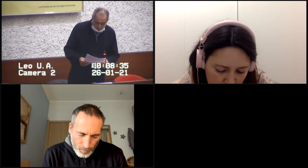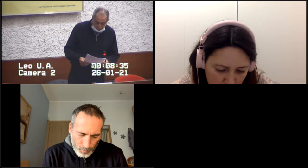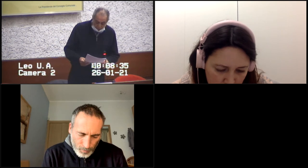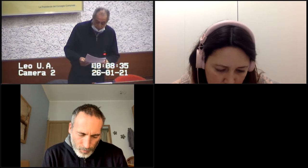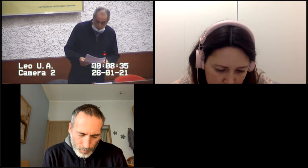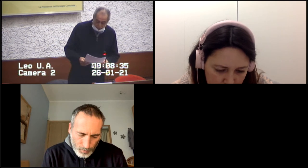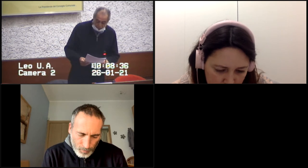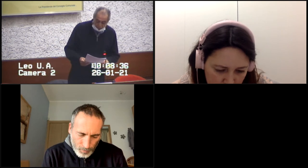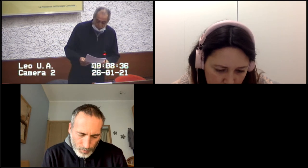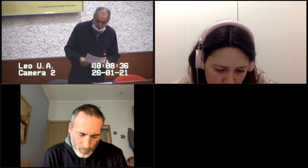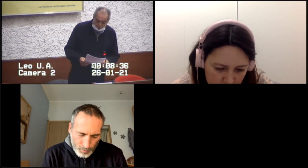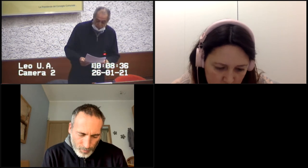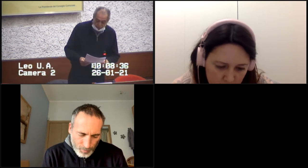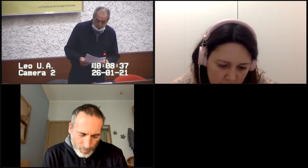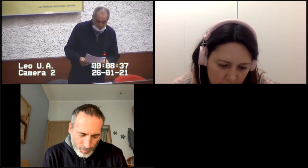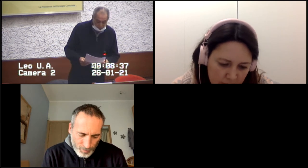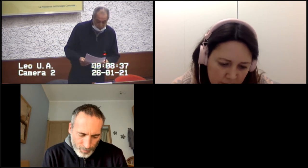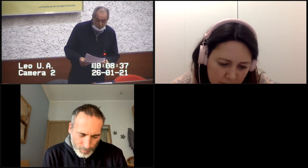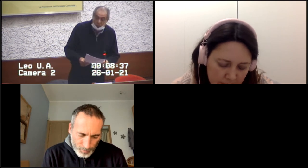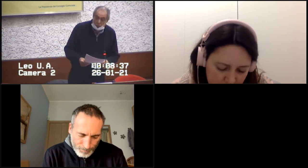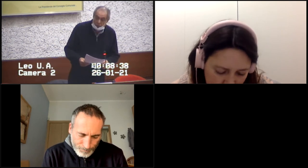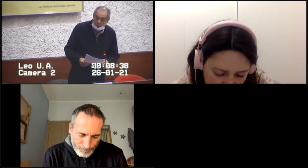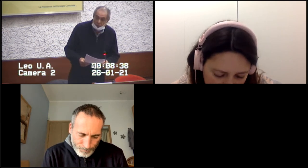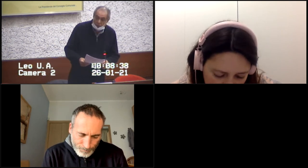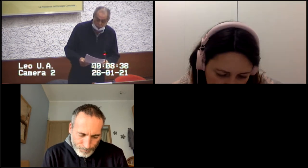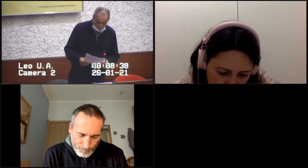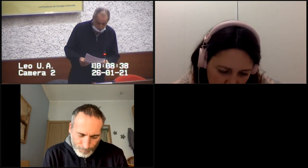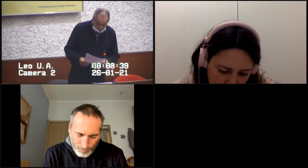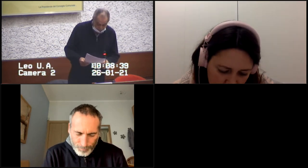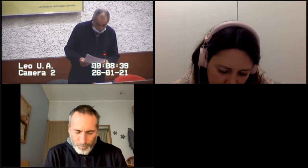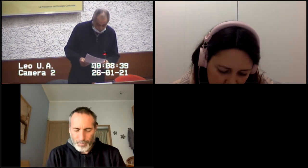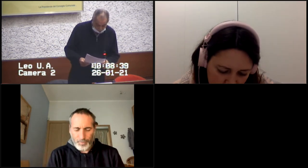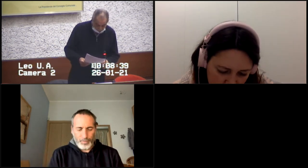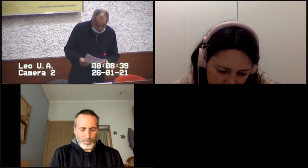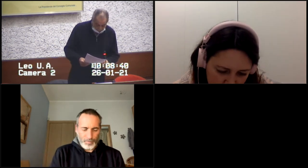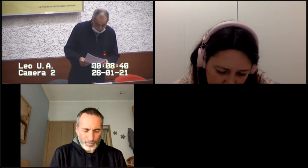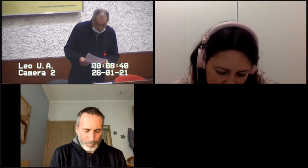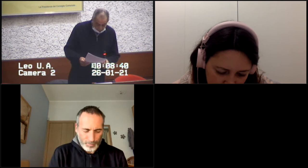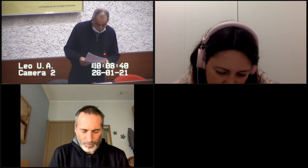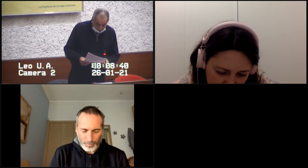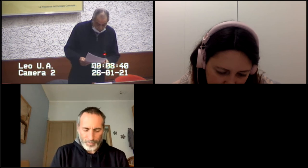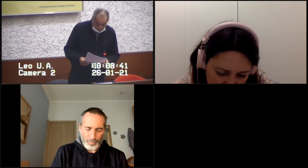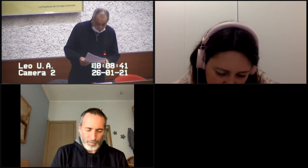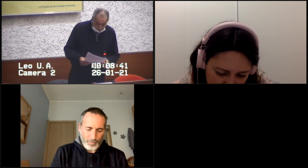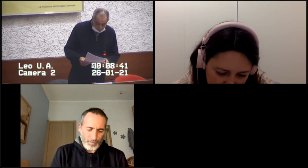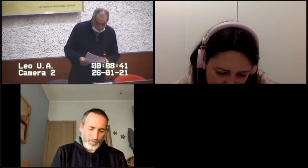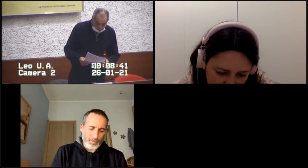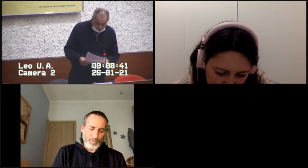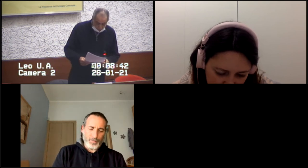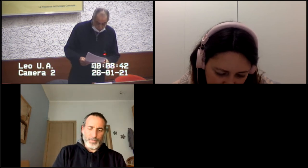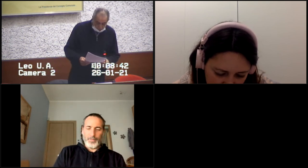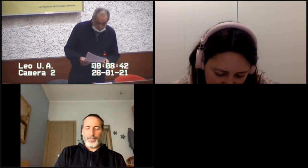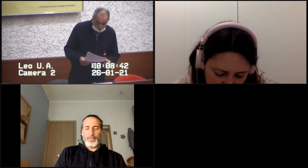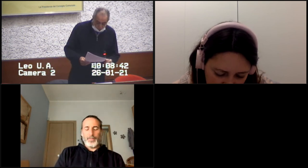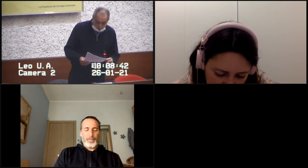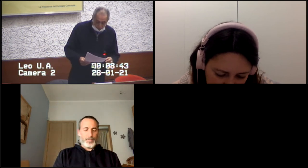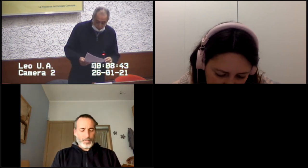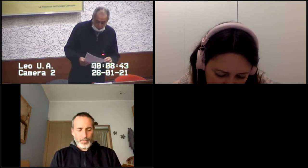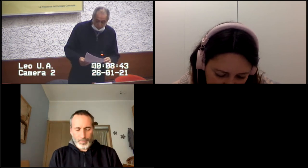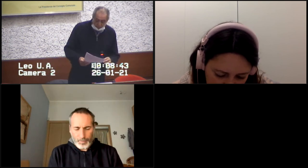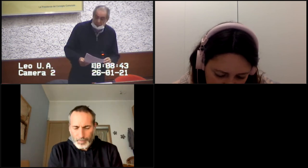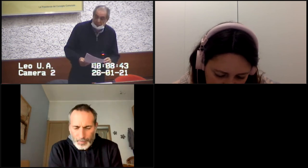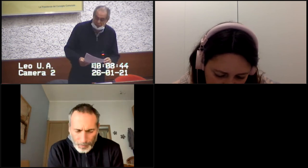sempre senza ascoltare la città e quindi in modo frettoloso. Per questi motivi, pur non avendo nulla